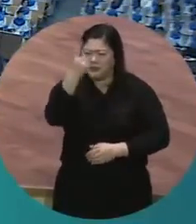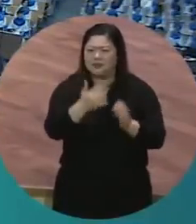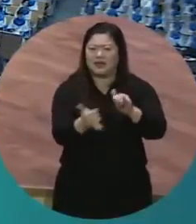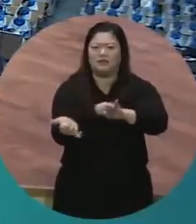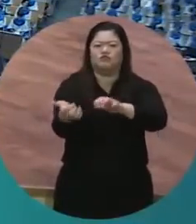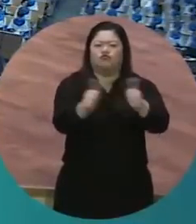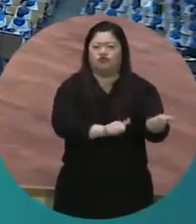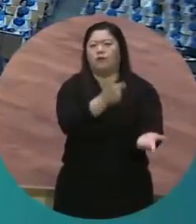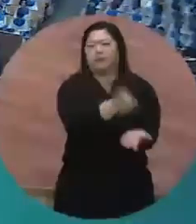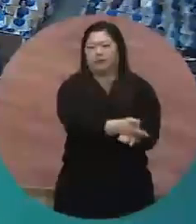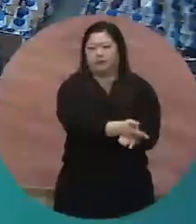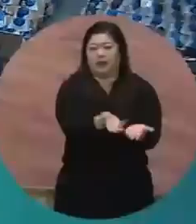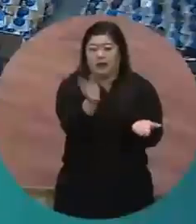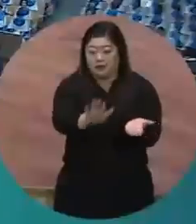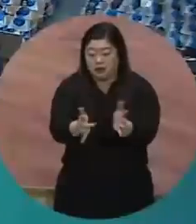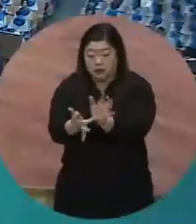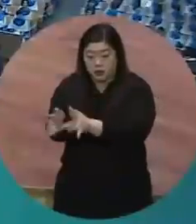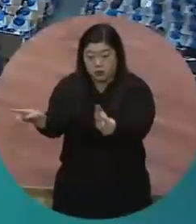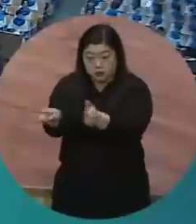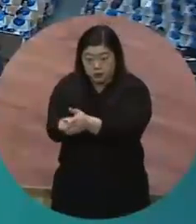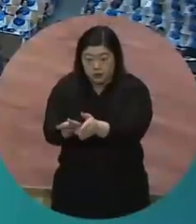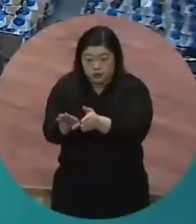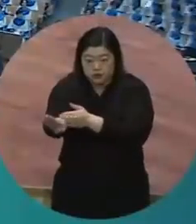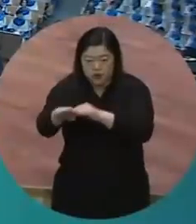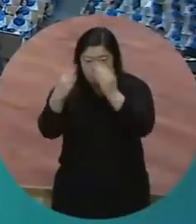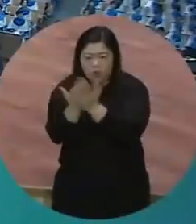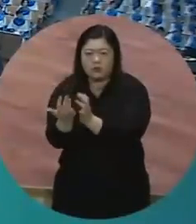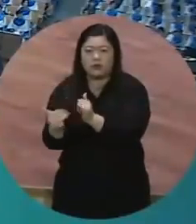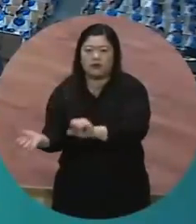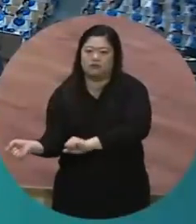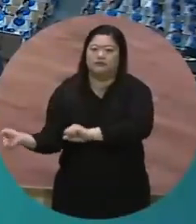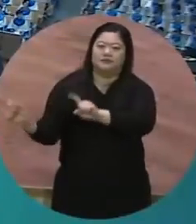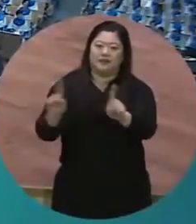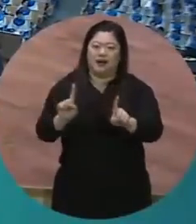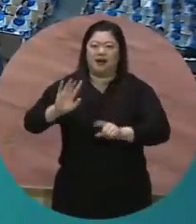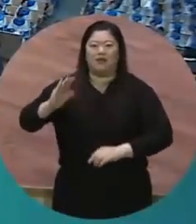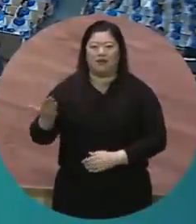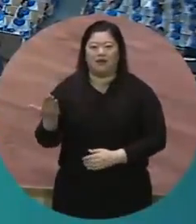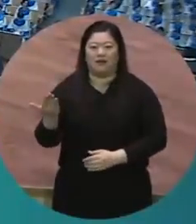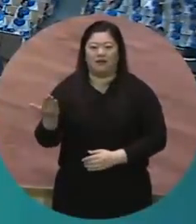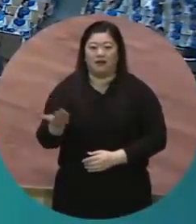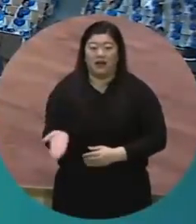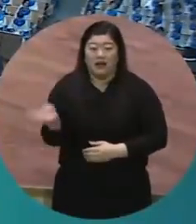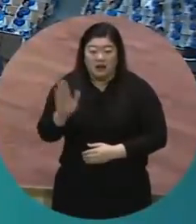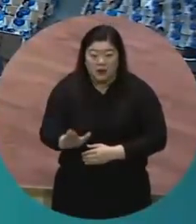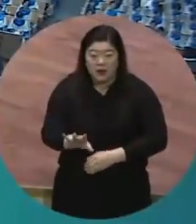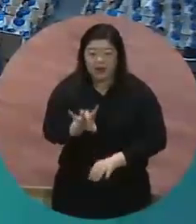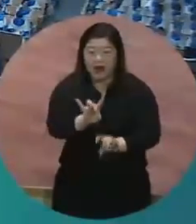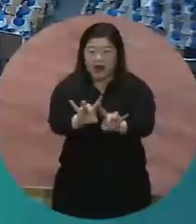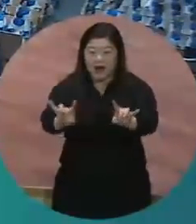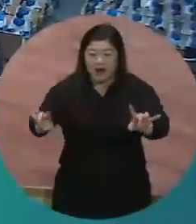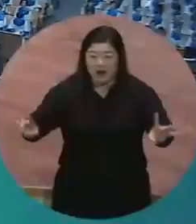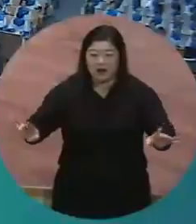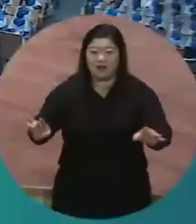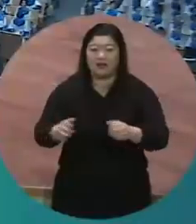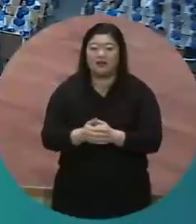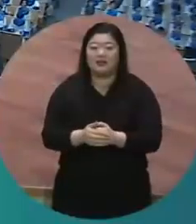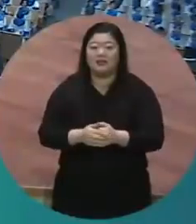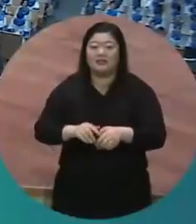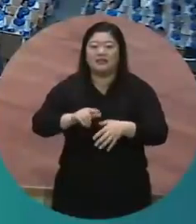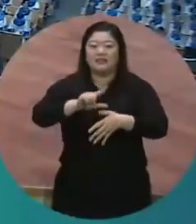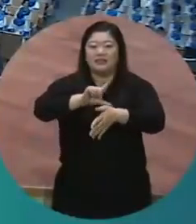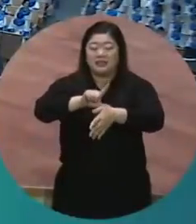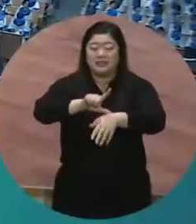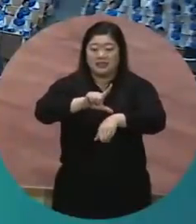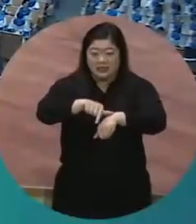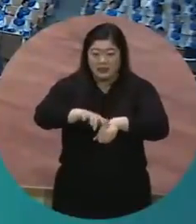그리스도 안에서 모든 사람이 삶을 얻으리라. 그러나 각각 자기 차례대로 되리니